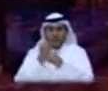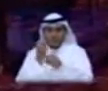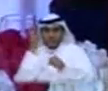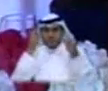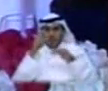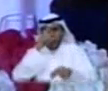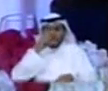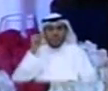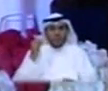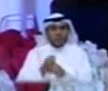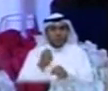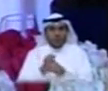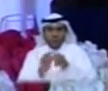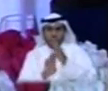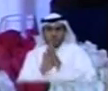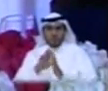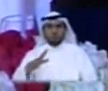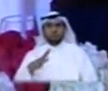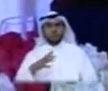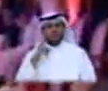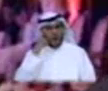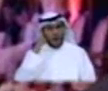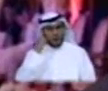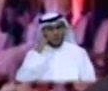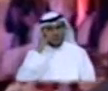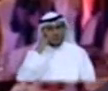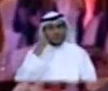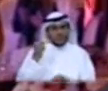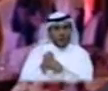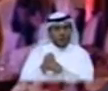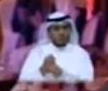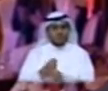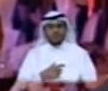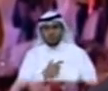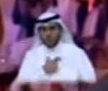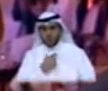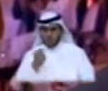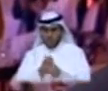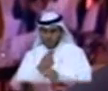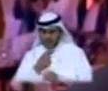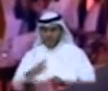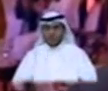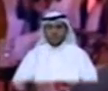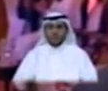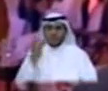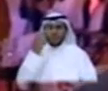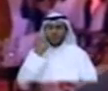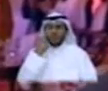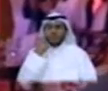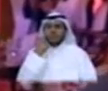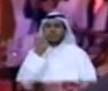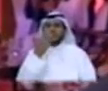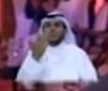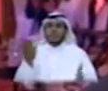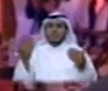فاعلة قادرة على المبادرة. احنا دورنا طبعا كشركة استثمارية احنا نستثمر في الكفاءة الشبابية، ان كان عندهم فكرة او في